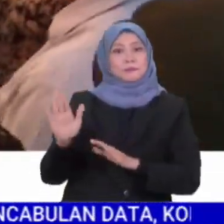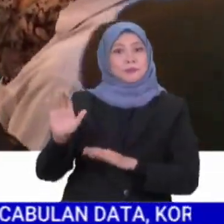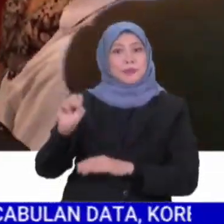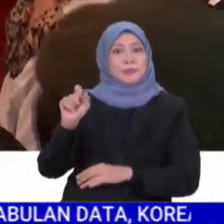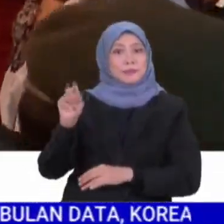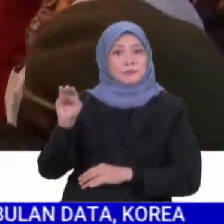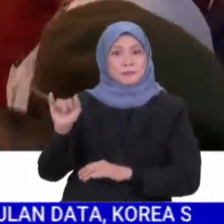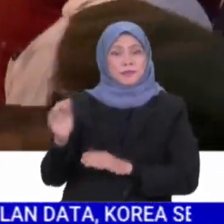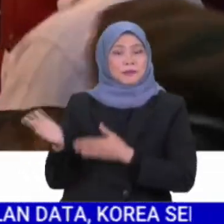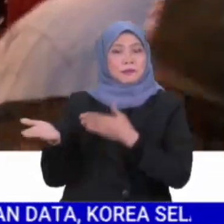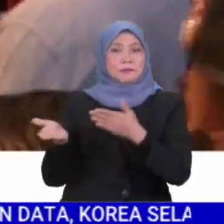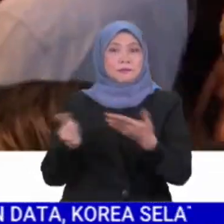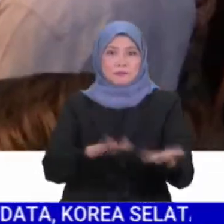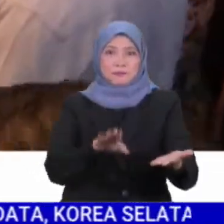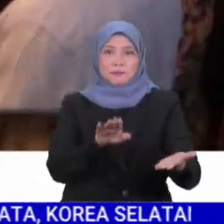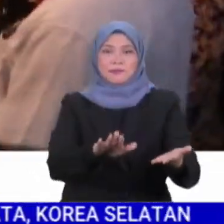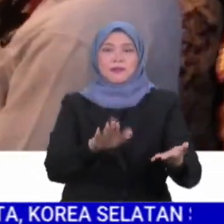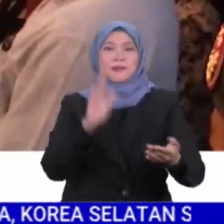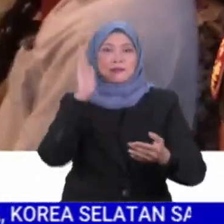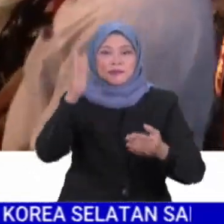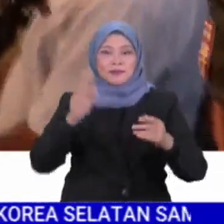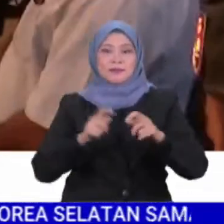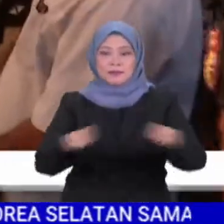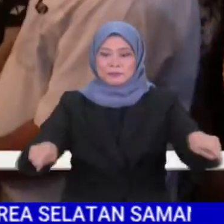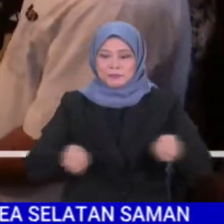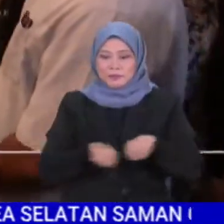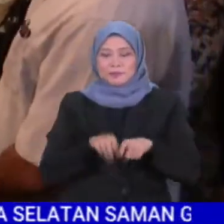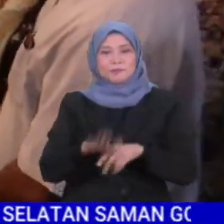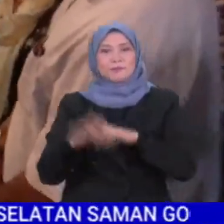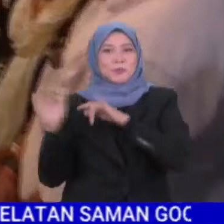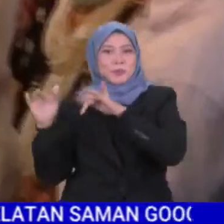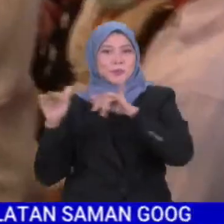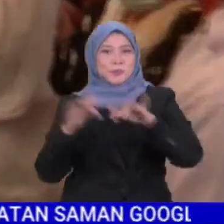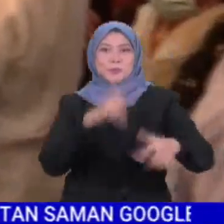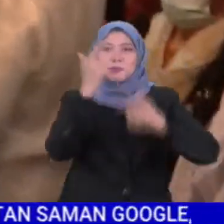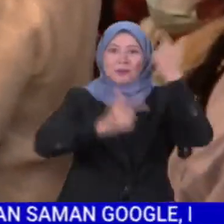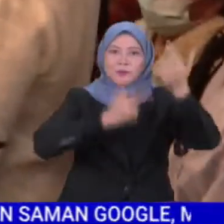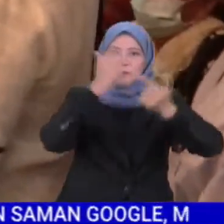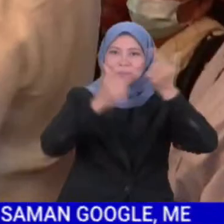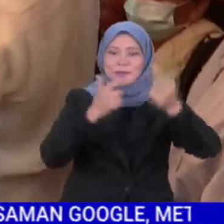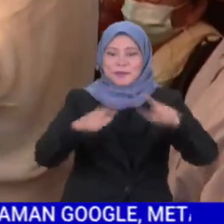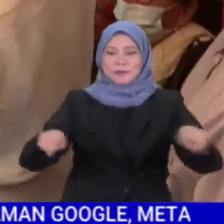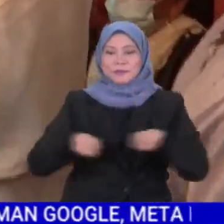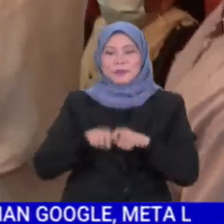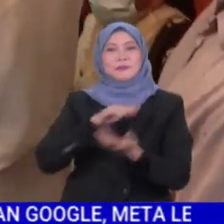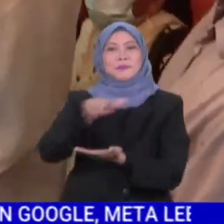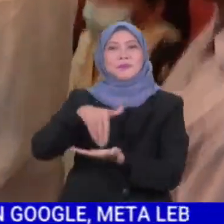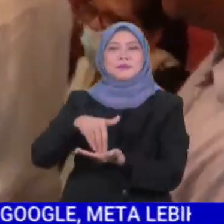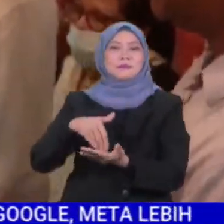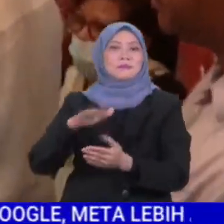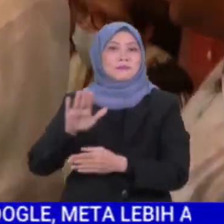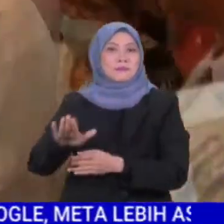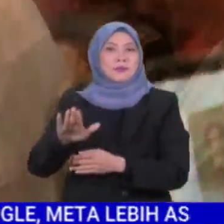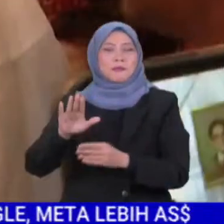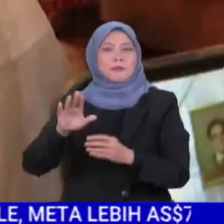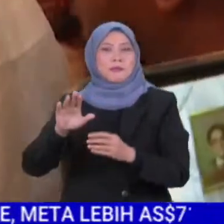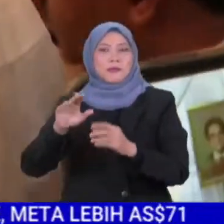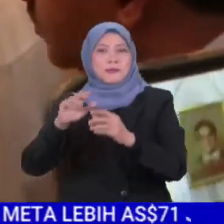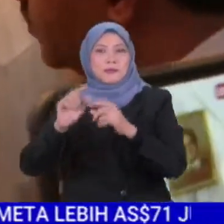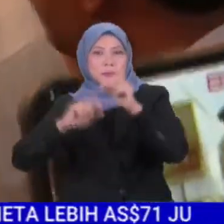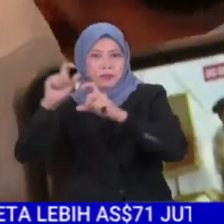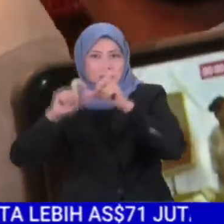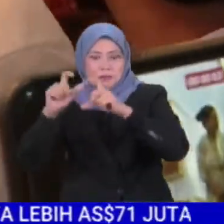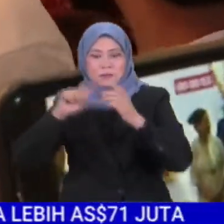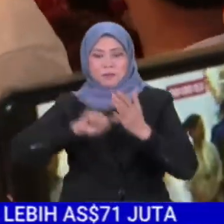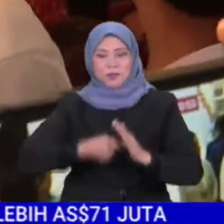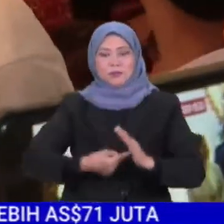akan diletakkan untuk kunjungan orang kenamaan dan orang awam di pusat krematorium Dewan Bandaraya Kuala Lumpur bermula